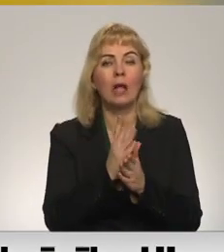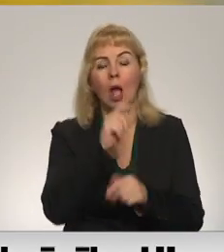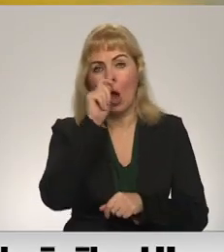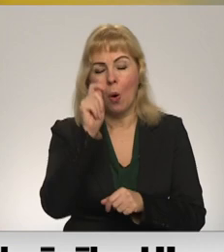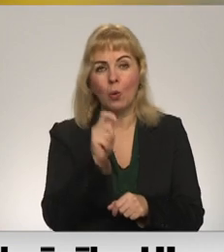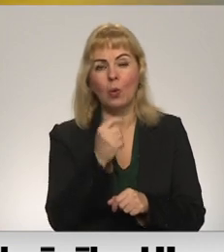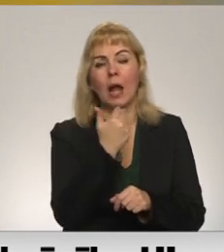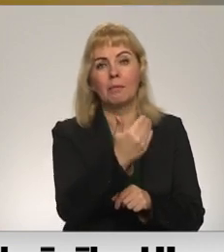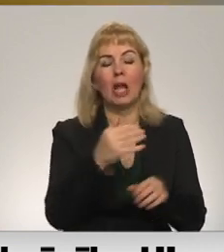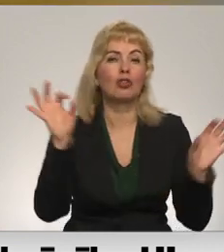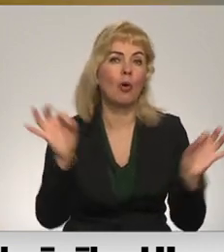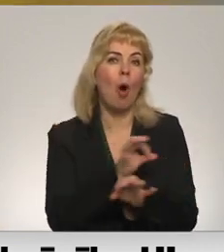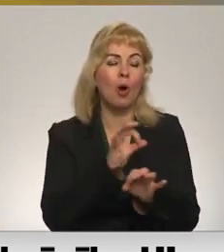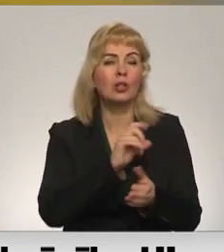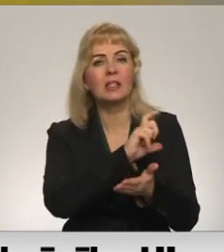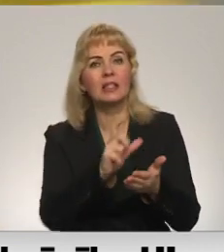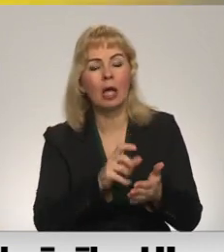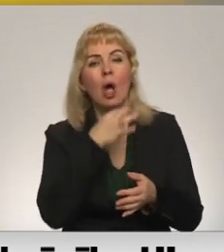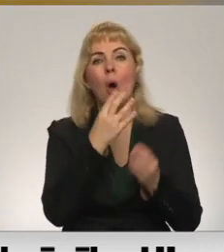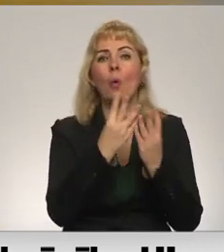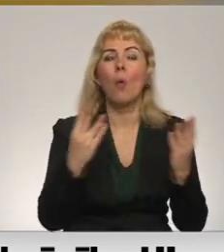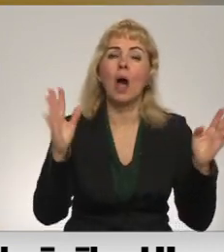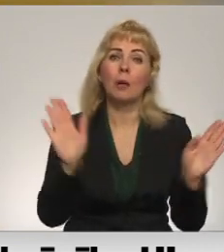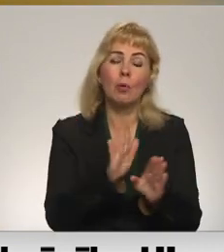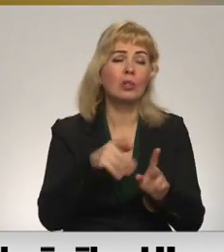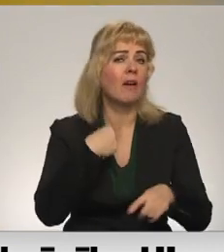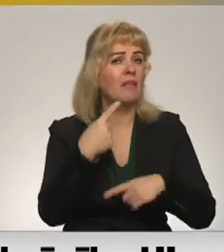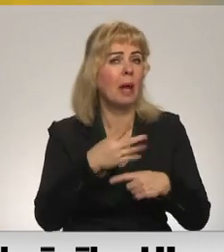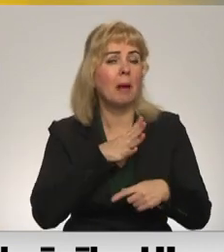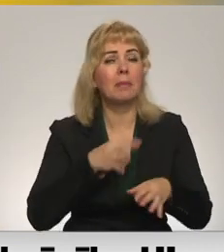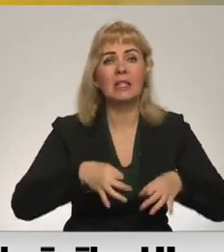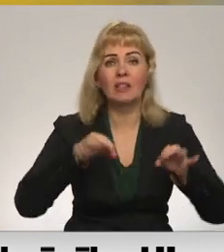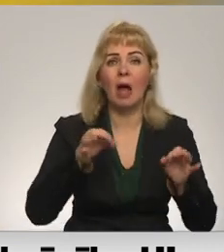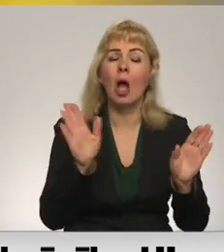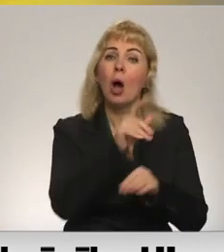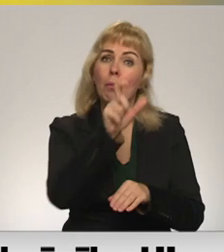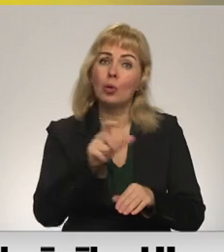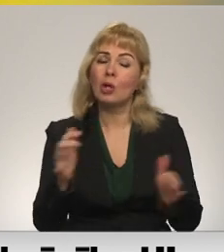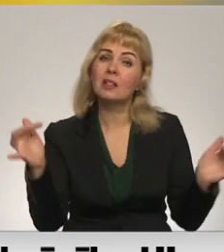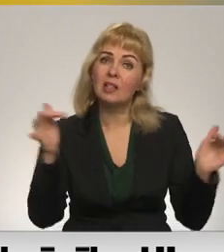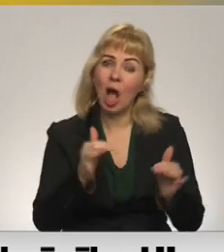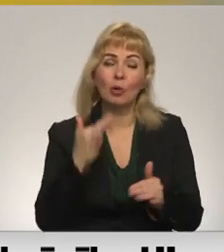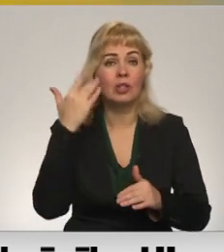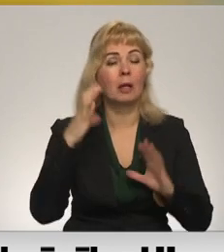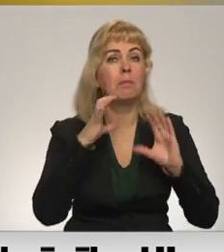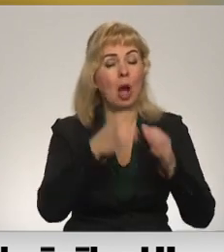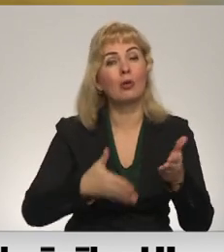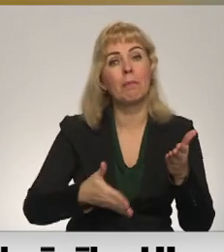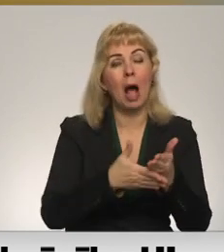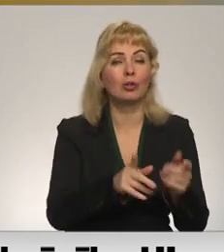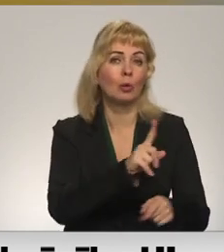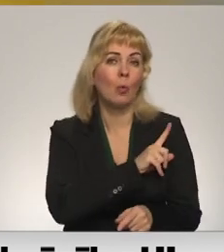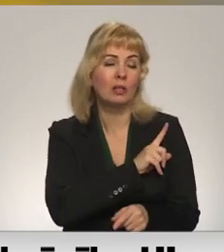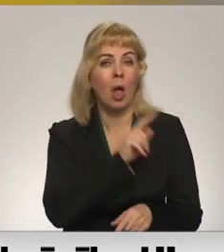brīvībai. Tajā skanēja dziesmas un koru mūzika, kas vienmēr bijusi svarīga mūsu valstī. Gan mūziķi, gan sanākušie cer, ka pasauli palīdzēs nosargāt